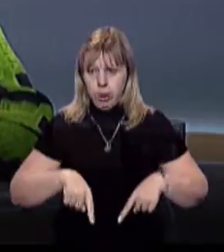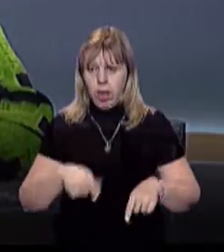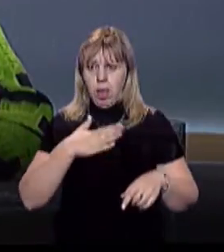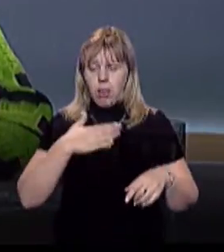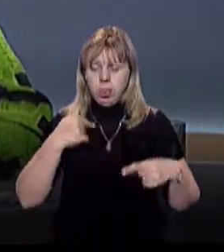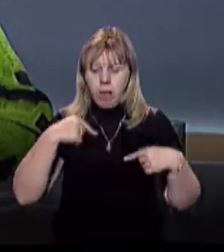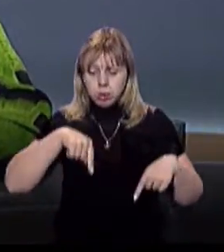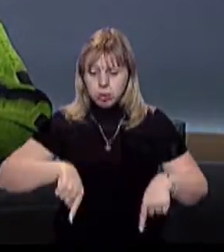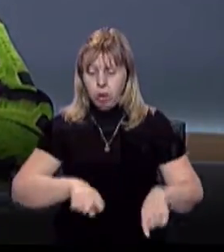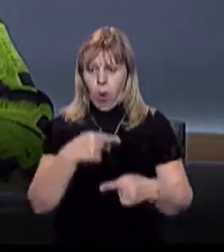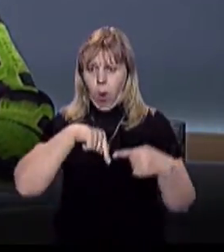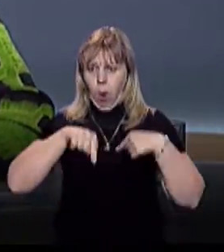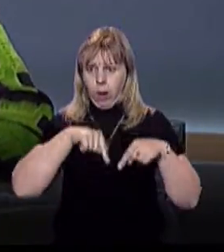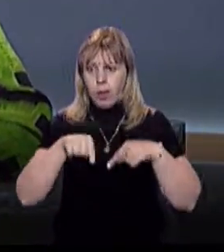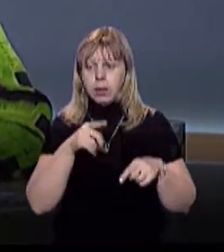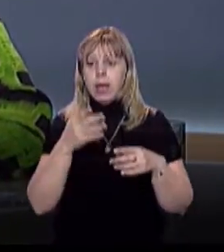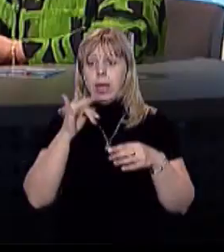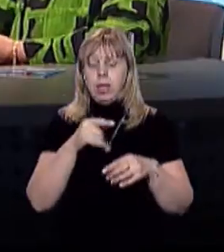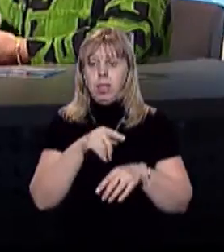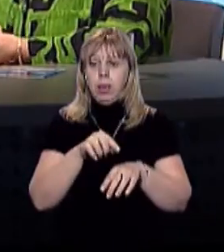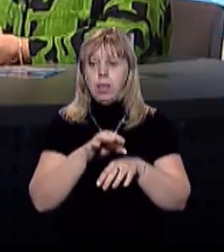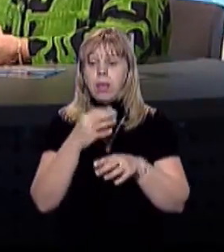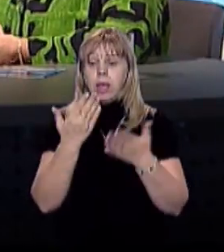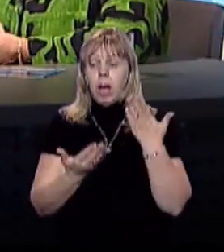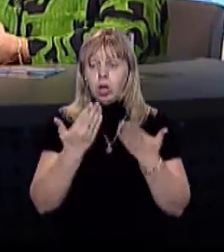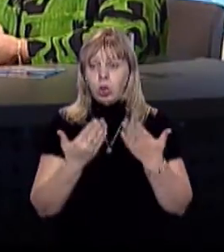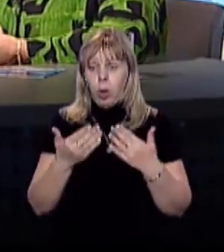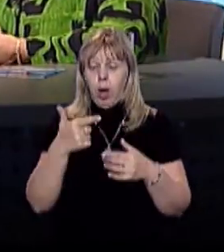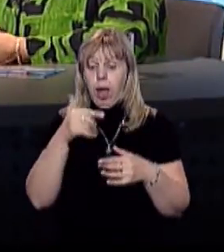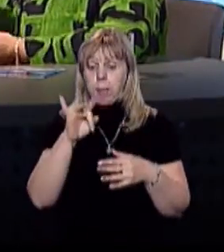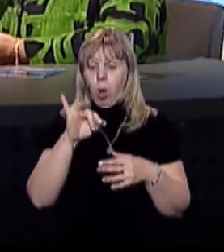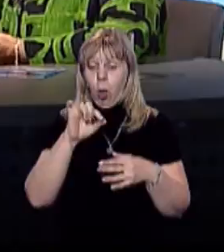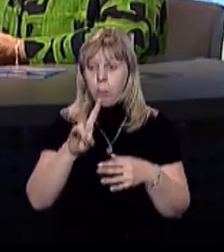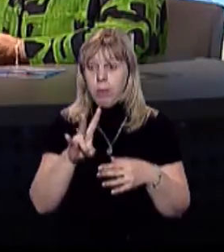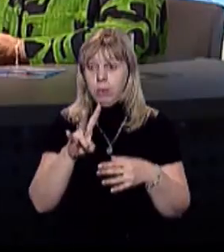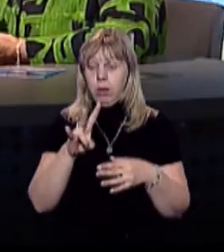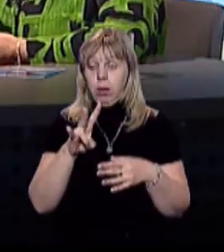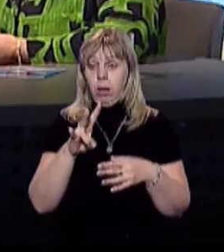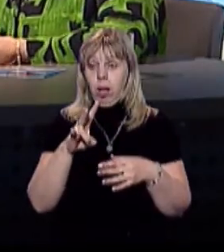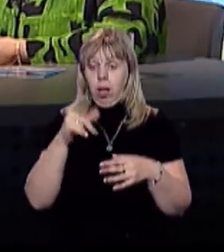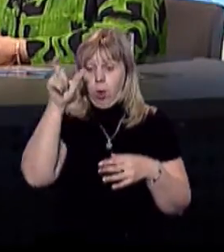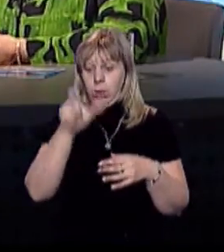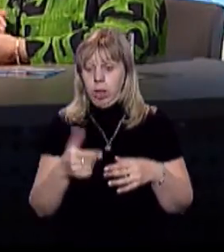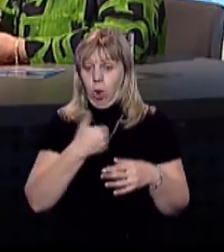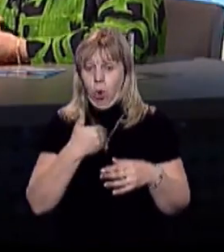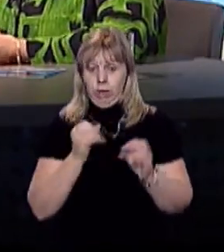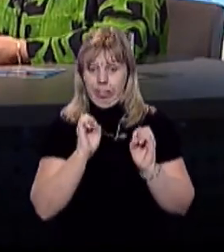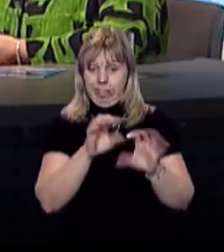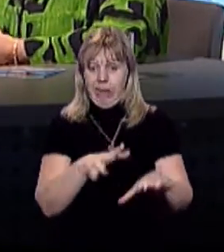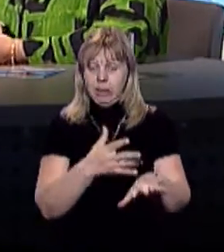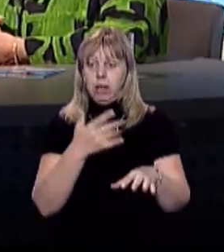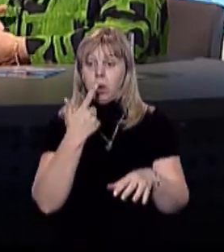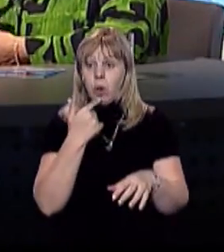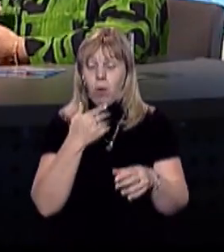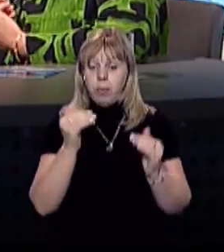всіх наших органів і тканин. І якщо гемоглобін у людини, котра хоче здавати кров,